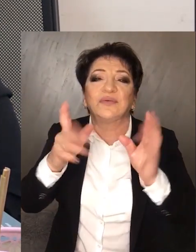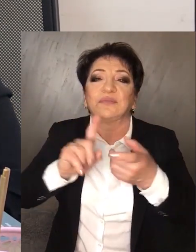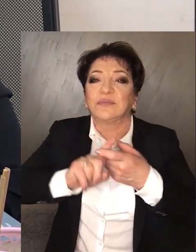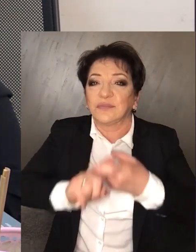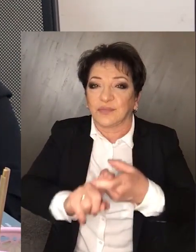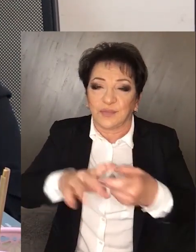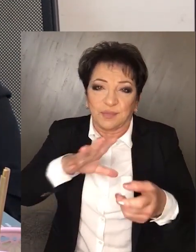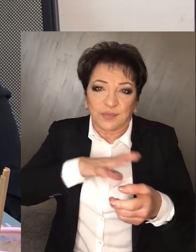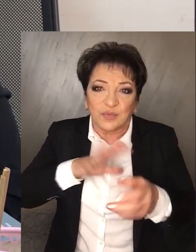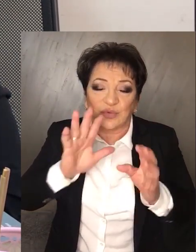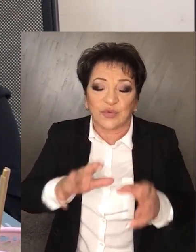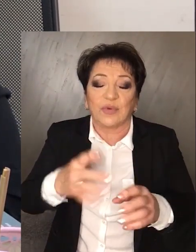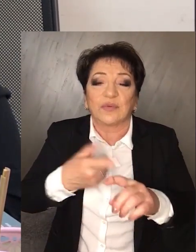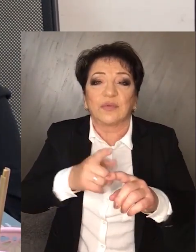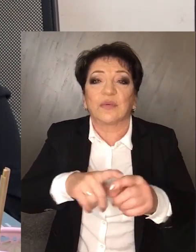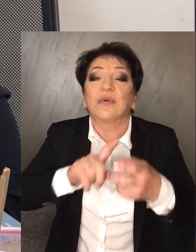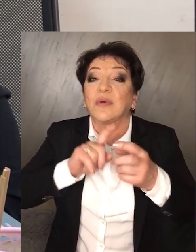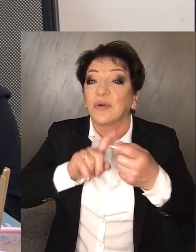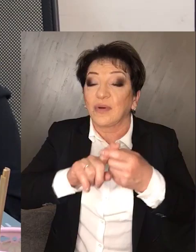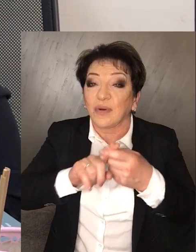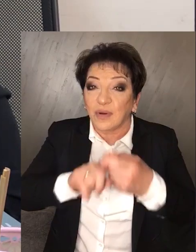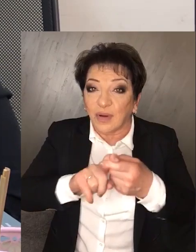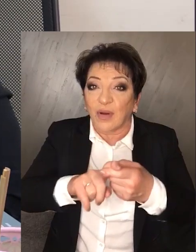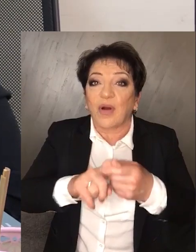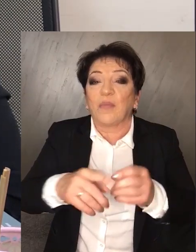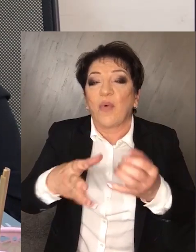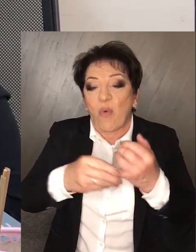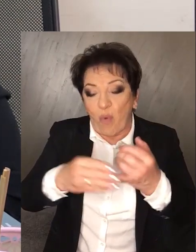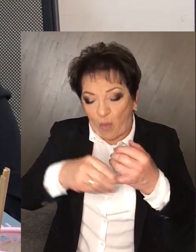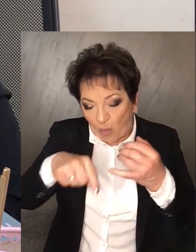մեջ, չգիտեմ, որը